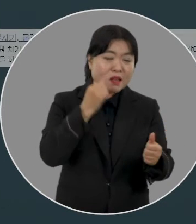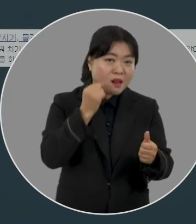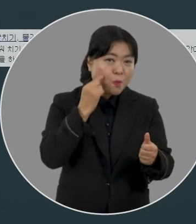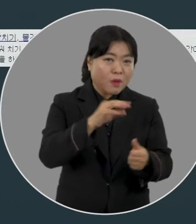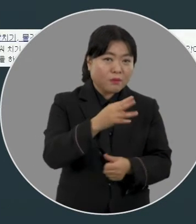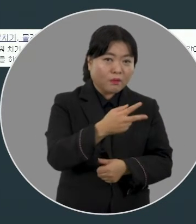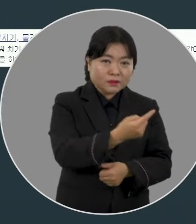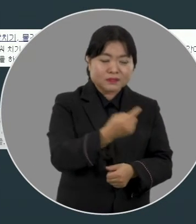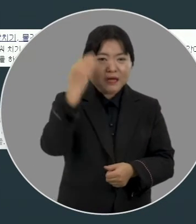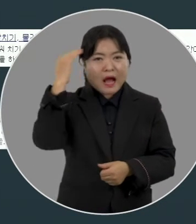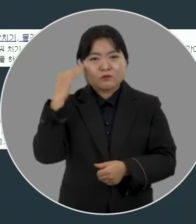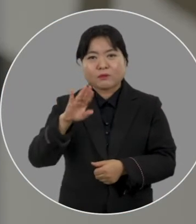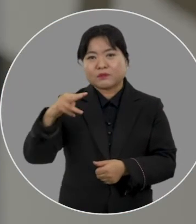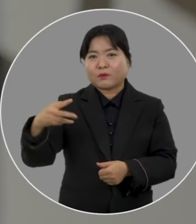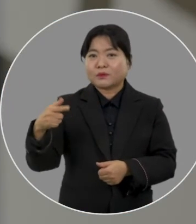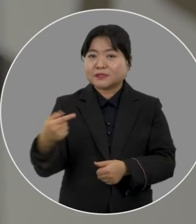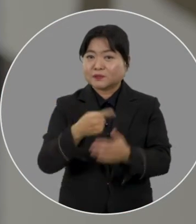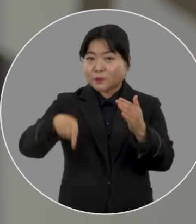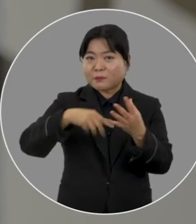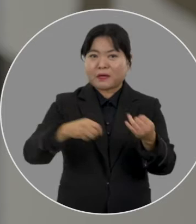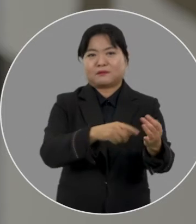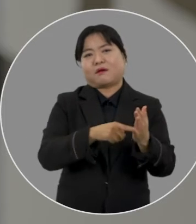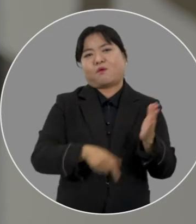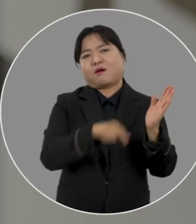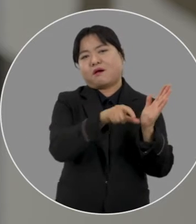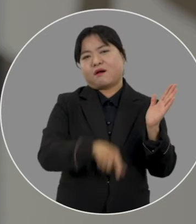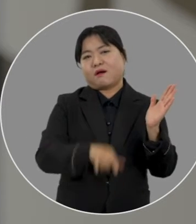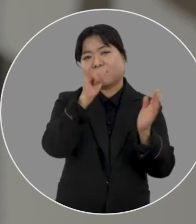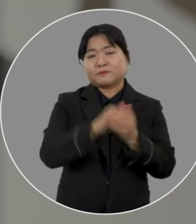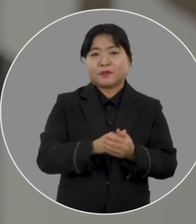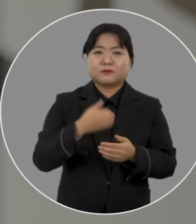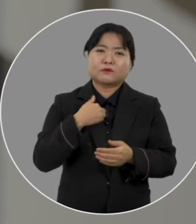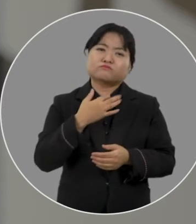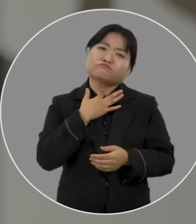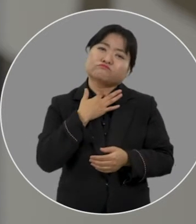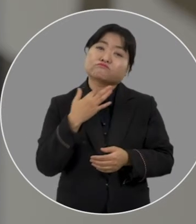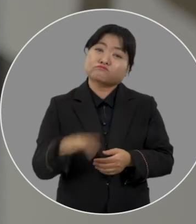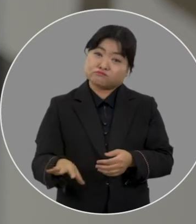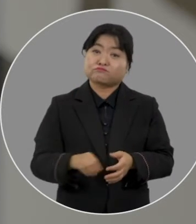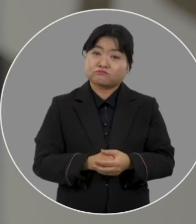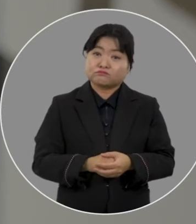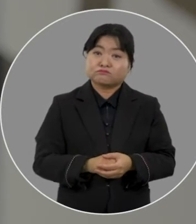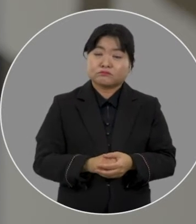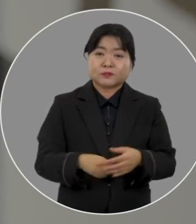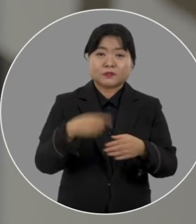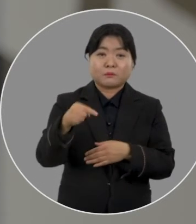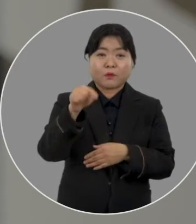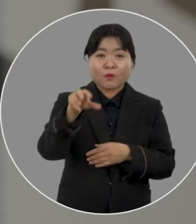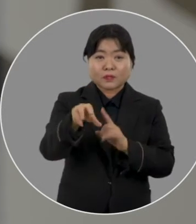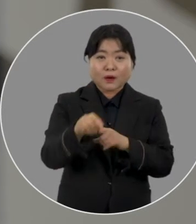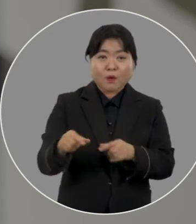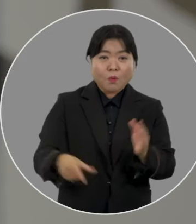블로그에 굉장히 많이 있죠. 저는 직접 그런 일을 겪진 못했어요. 그 다음에